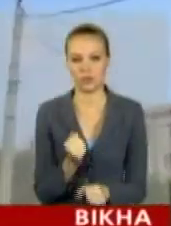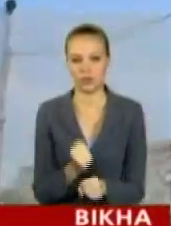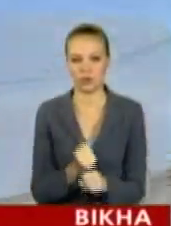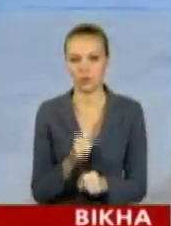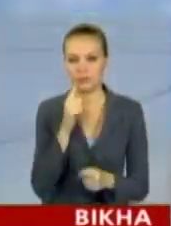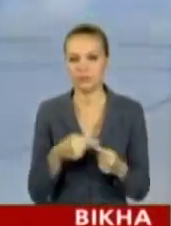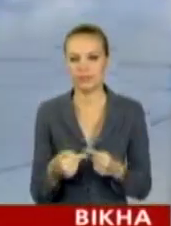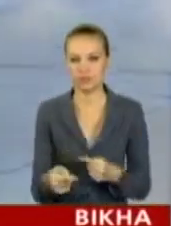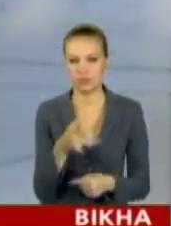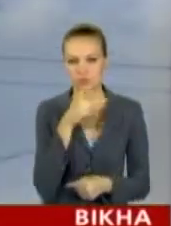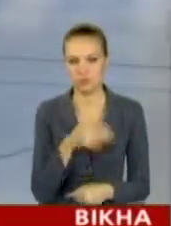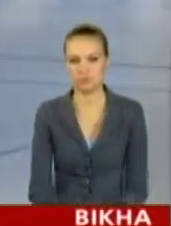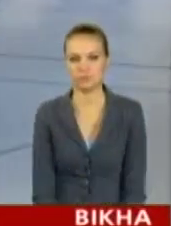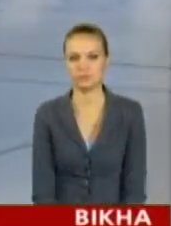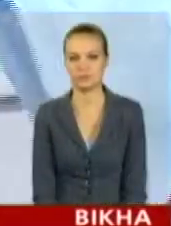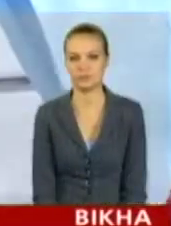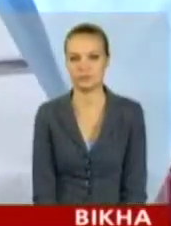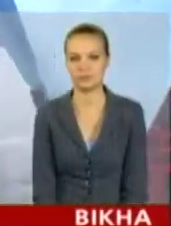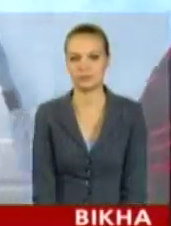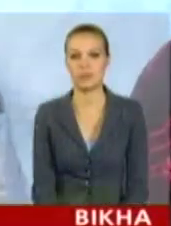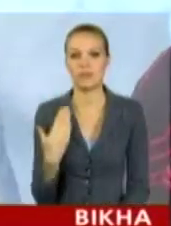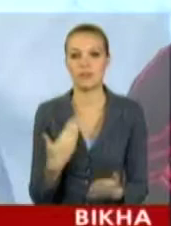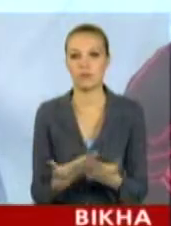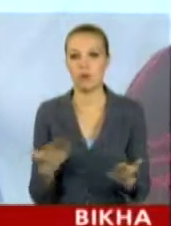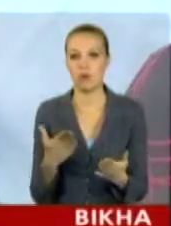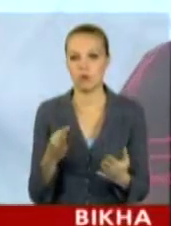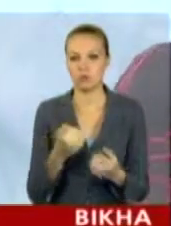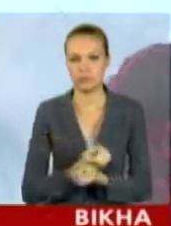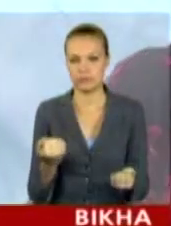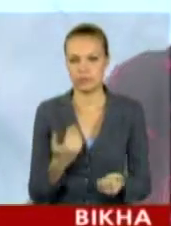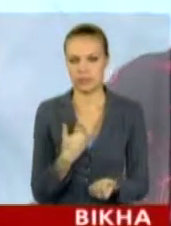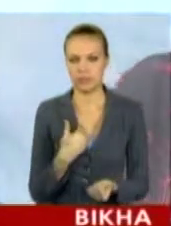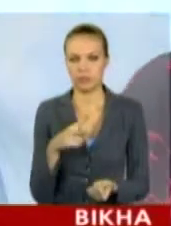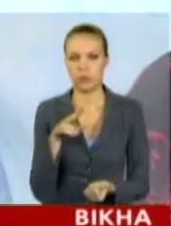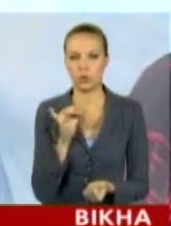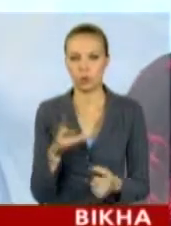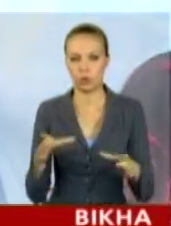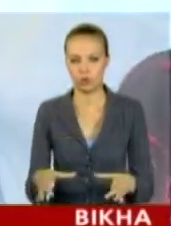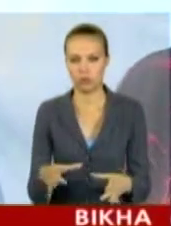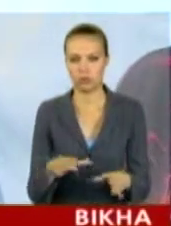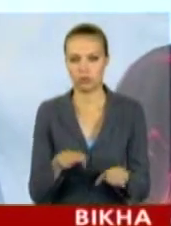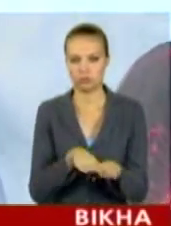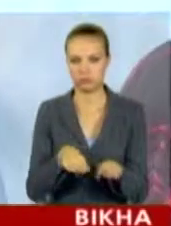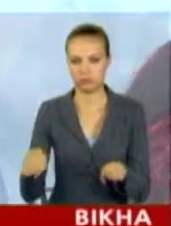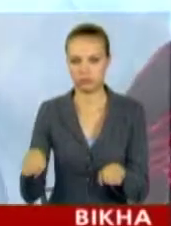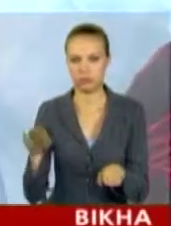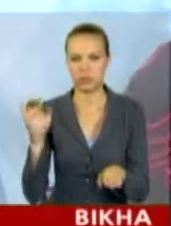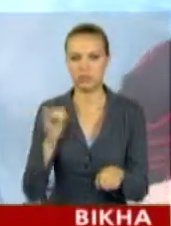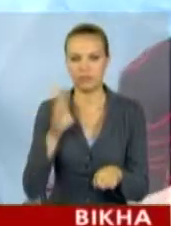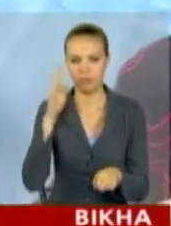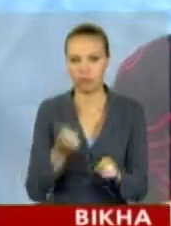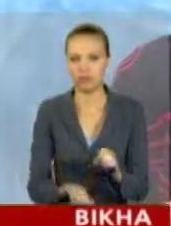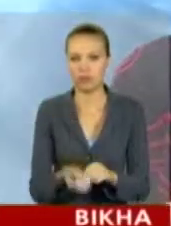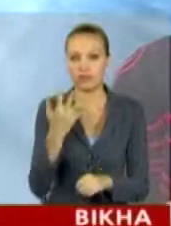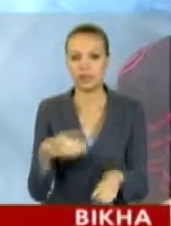роботи найближчим часом от какой-то взрыв Люк обвигается и летит вода